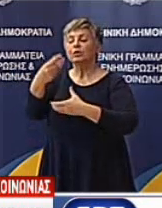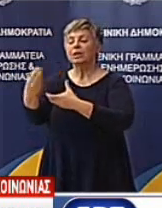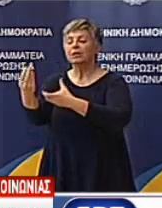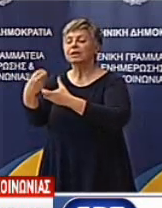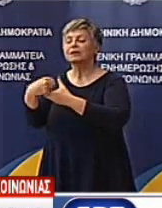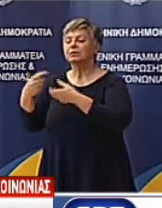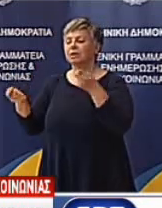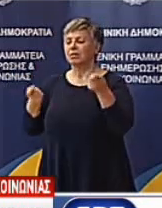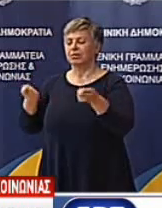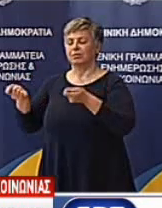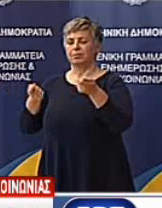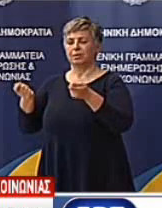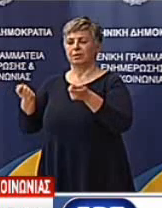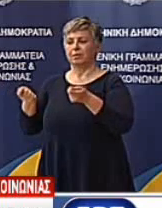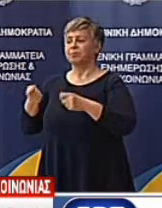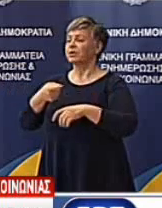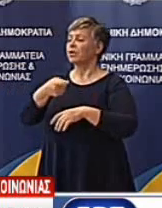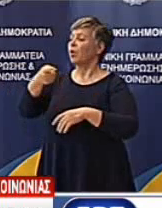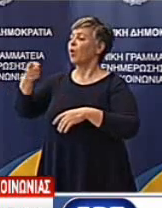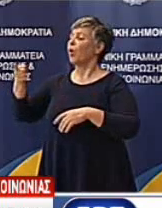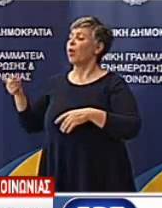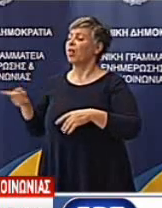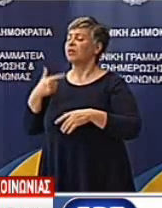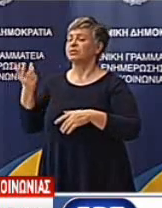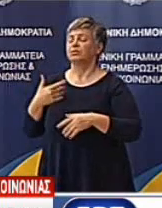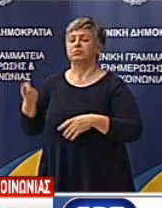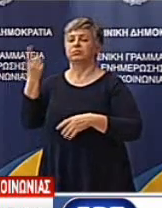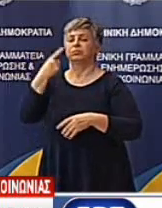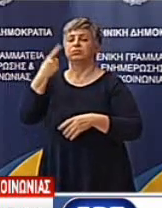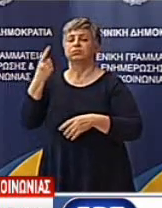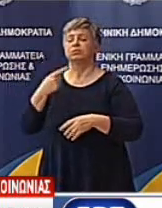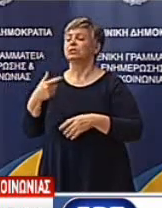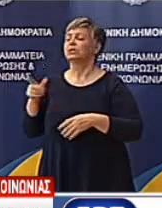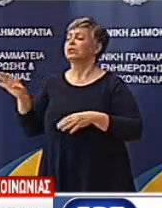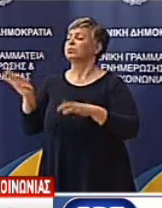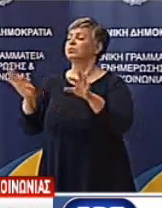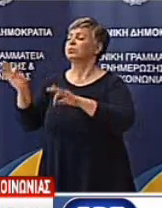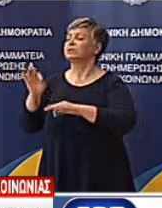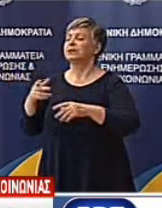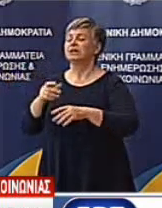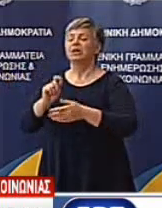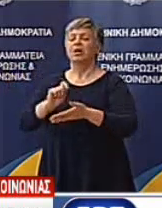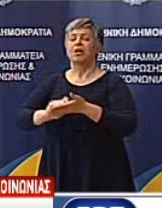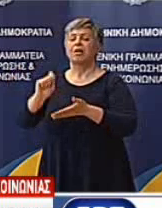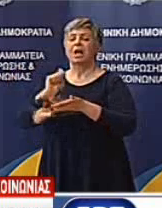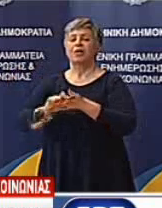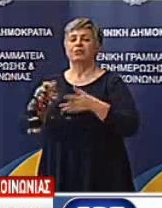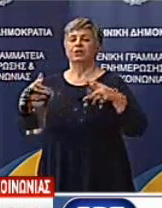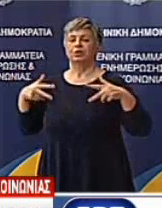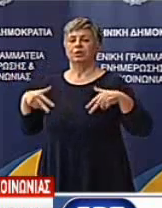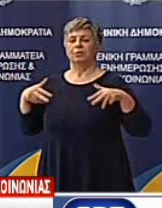αυτούς που σήμερα κόπτονται για το πώς είναι διορισμένοι σε γραφείο υπουργού, που σήμερα, ας πούμε, στο παράδειγμα του